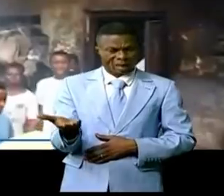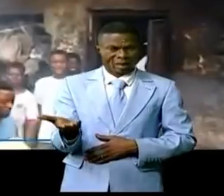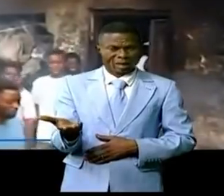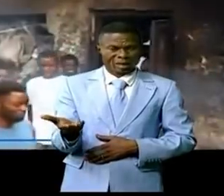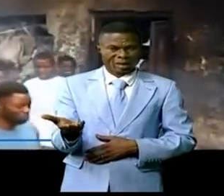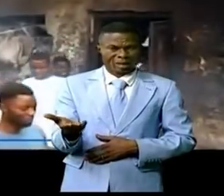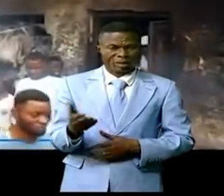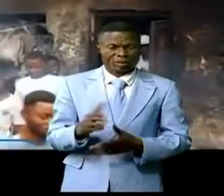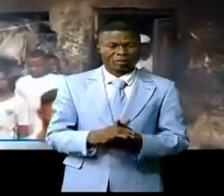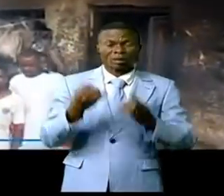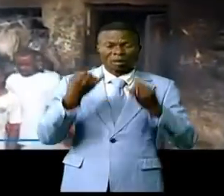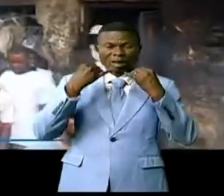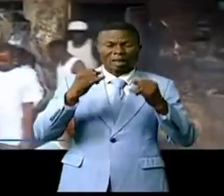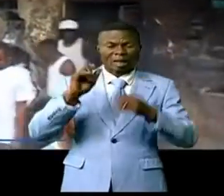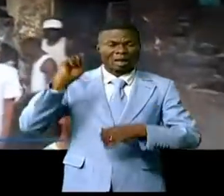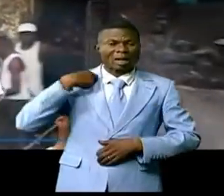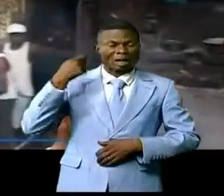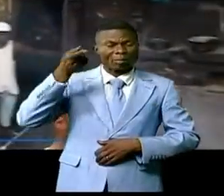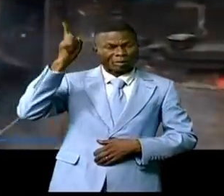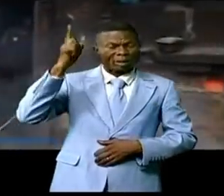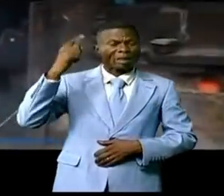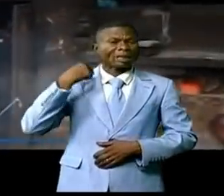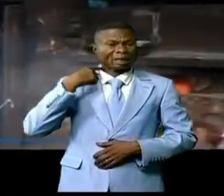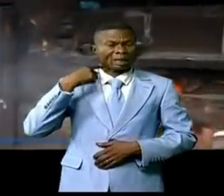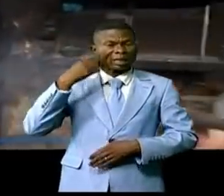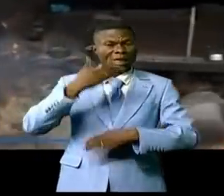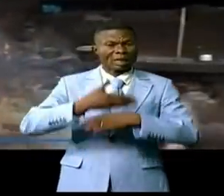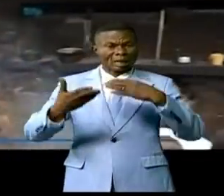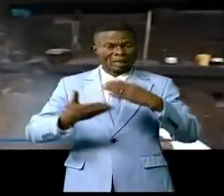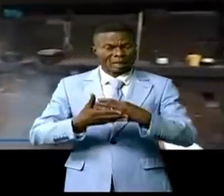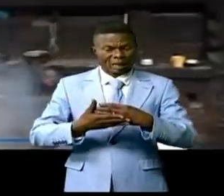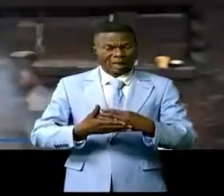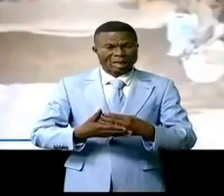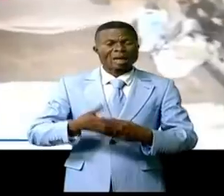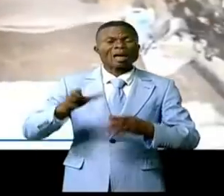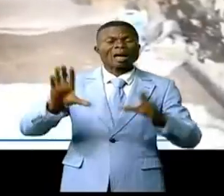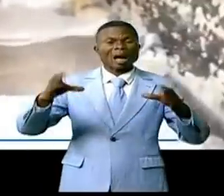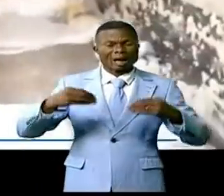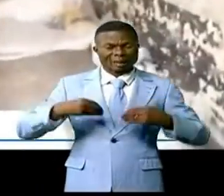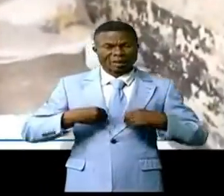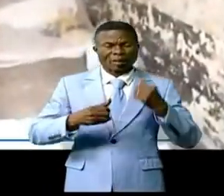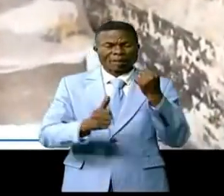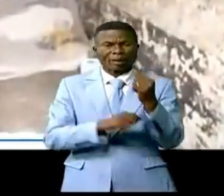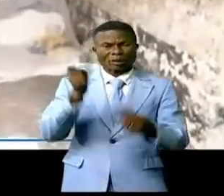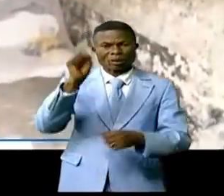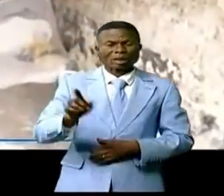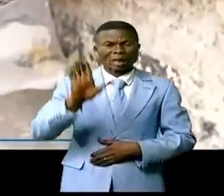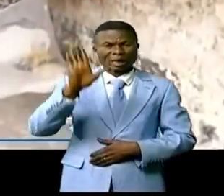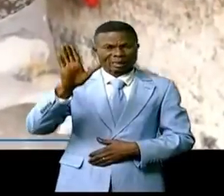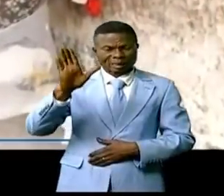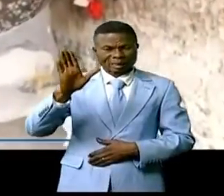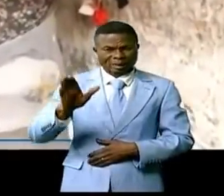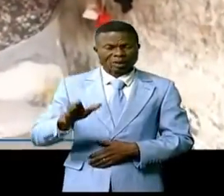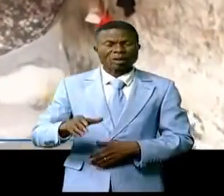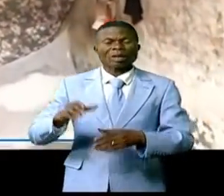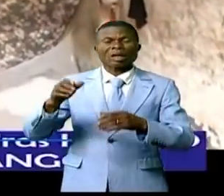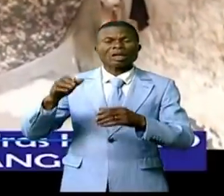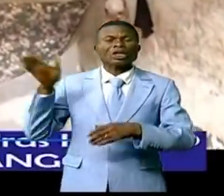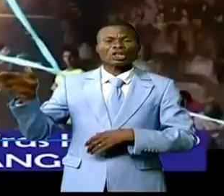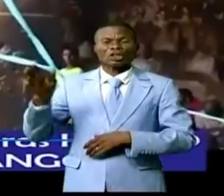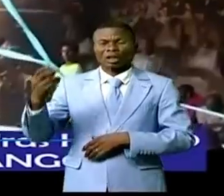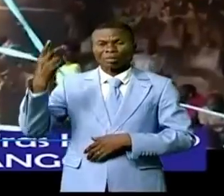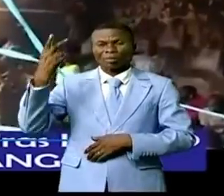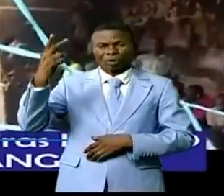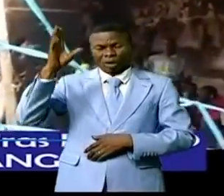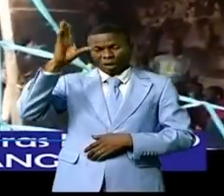Et, signalons que la prison centrale de Kenge, construite pour une capacité de 35 détenus pour 4 cellules d'hébergement pour les hommes et une cellule pour